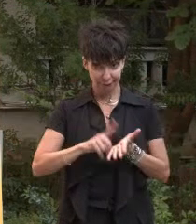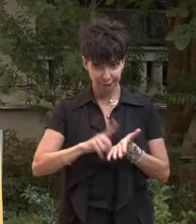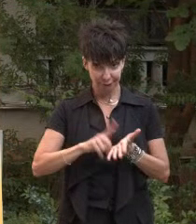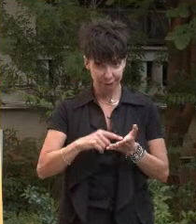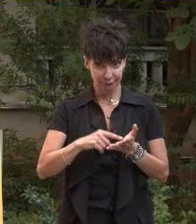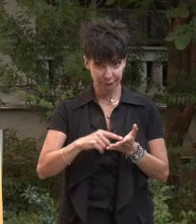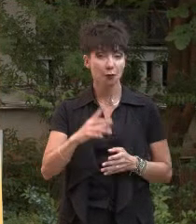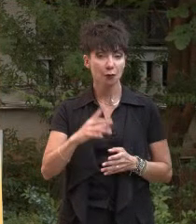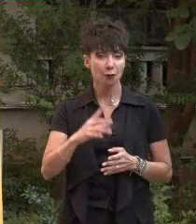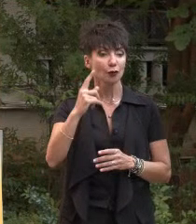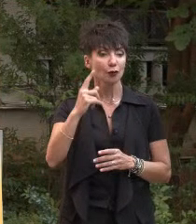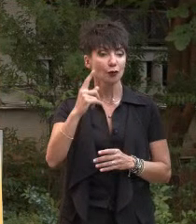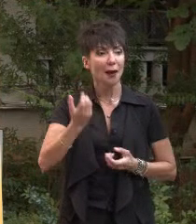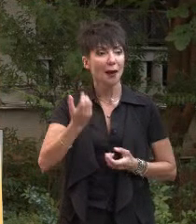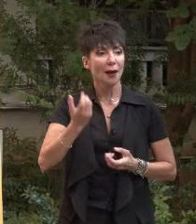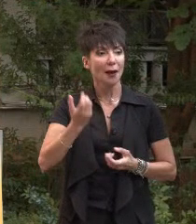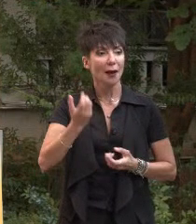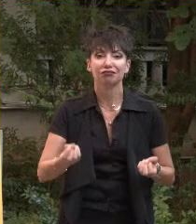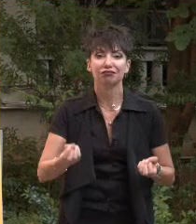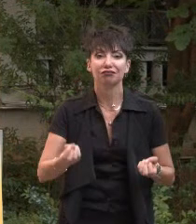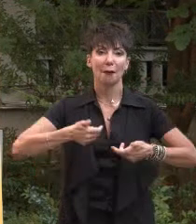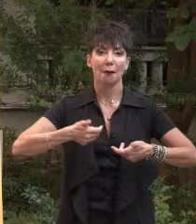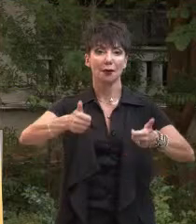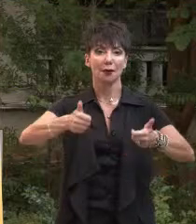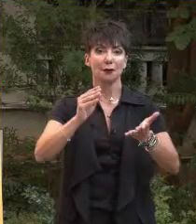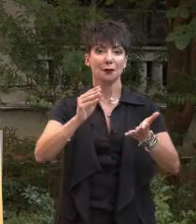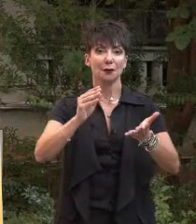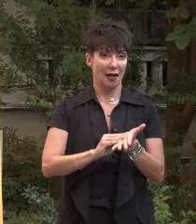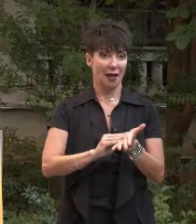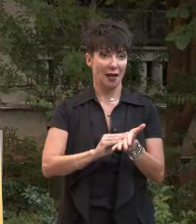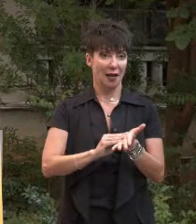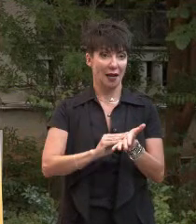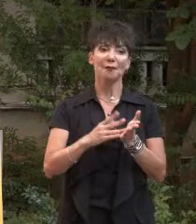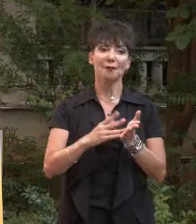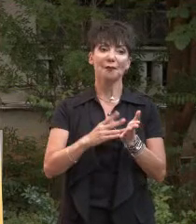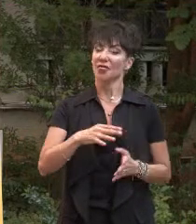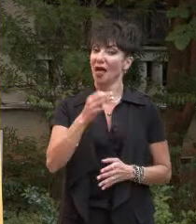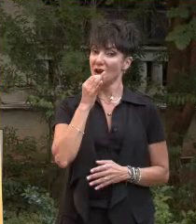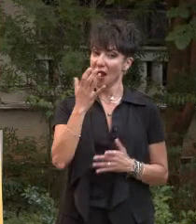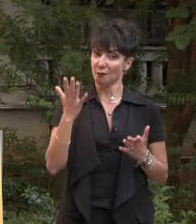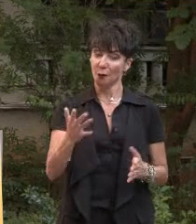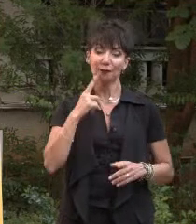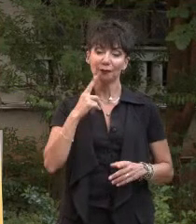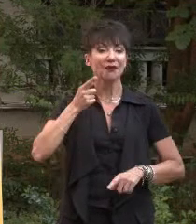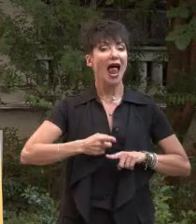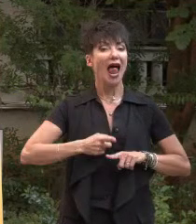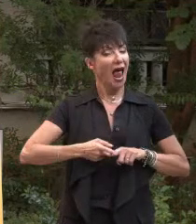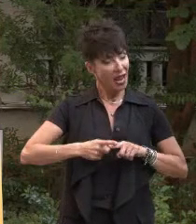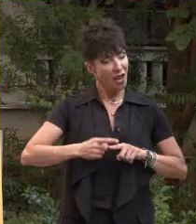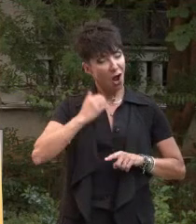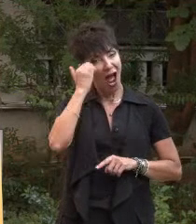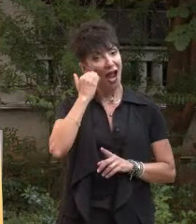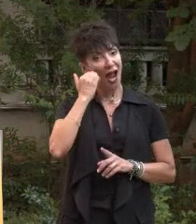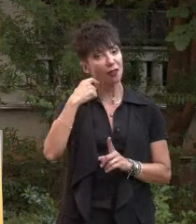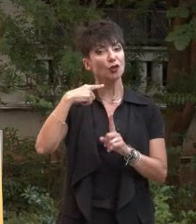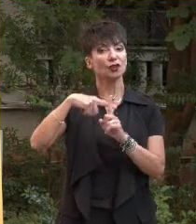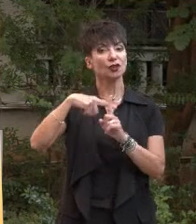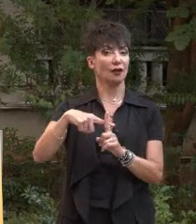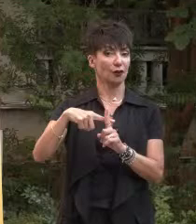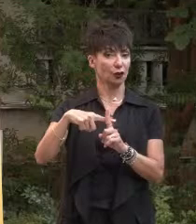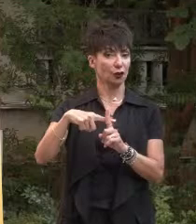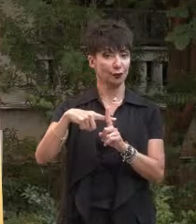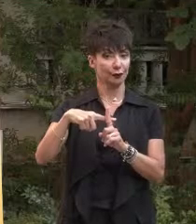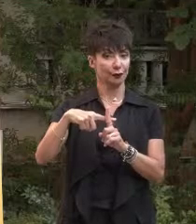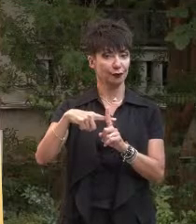να μεταλαμπαδεύσουμε. Και επίσης να τονίσω ότι ο Ελληνικός Ερυθρός Σταυρός